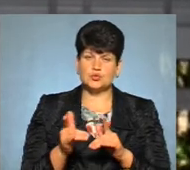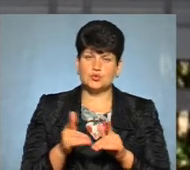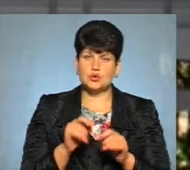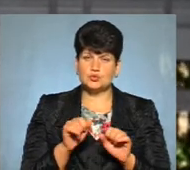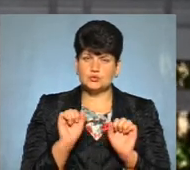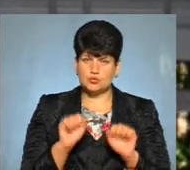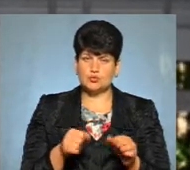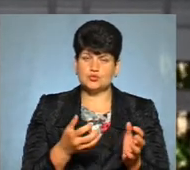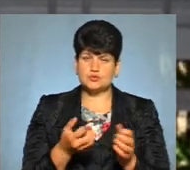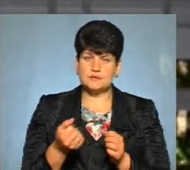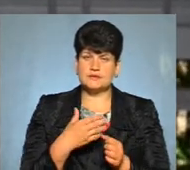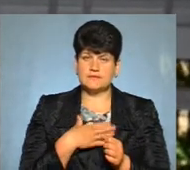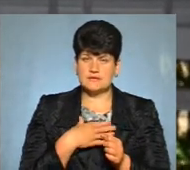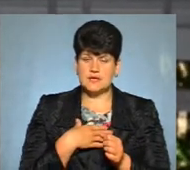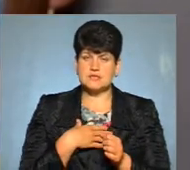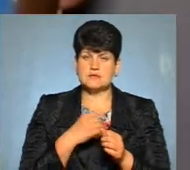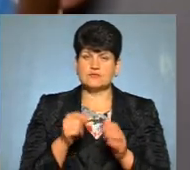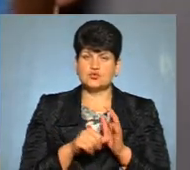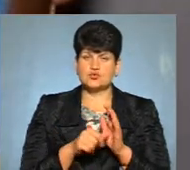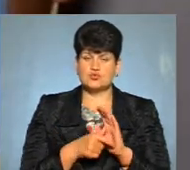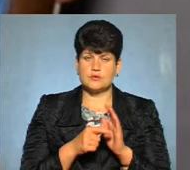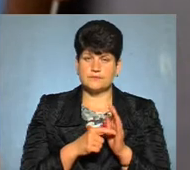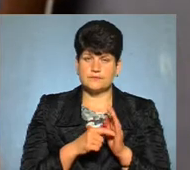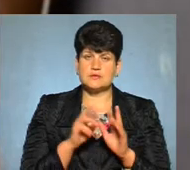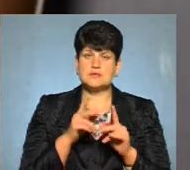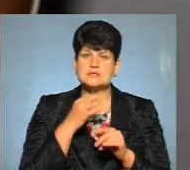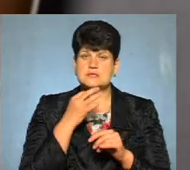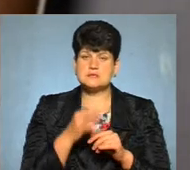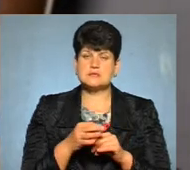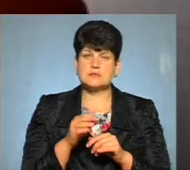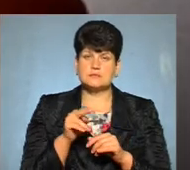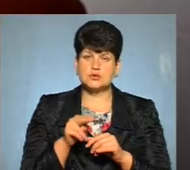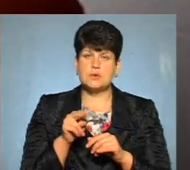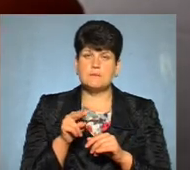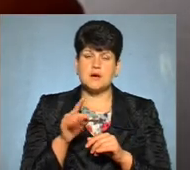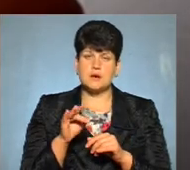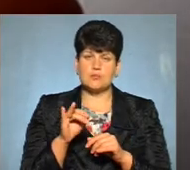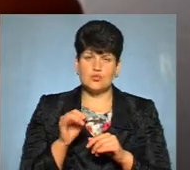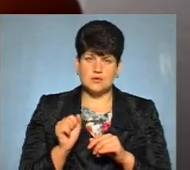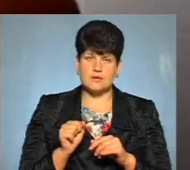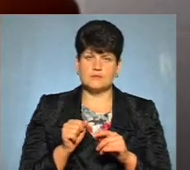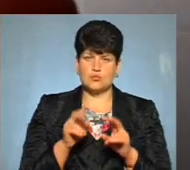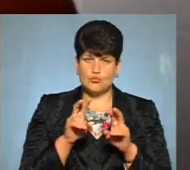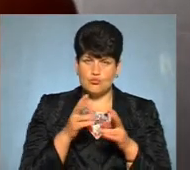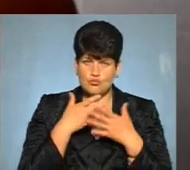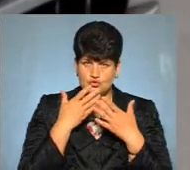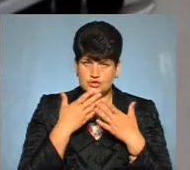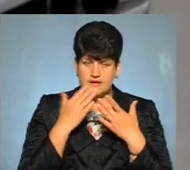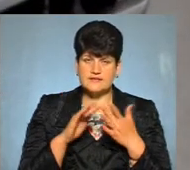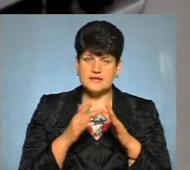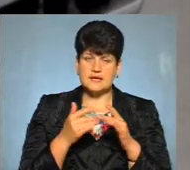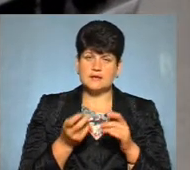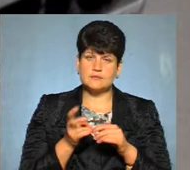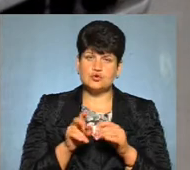їх отримати на нашій базі в 6-му кабінеті. Як розповів Петро Прибула, про тести прочитав в інтернеті. Каже, прийшов дізнатися, чи